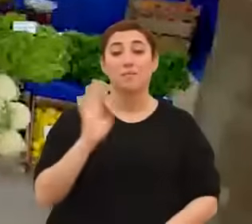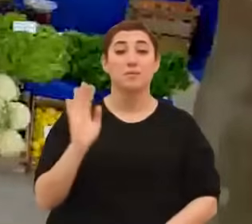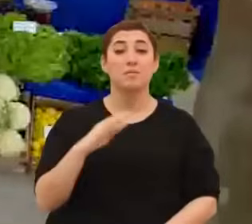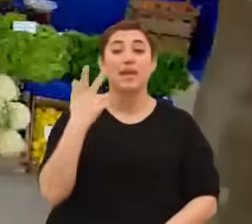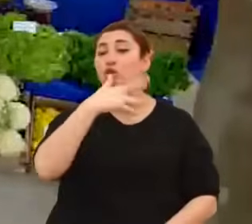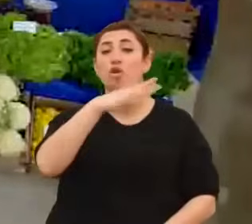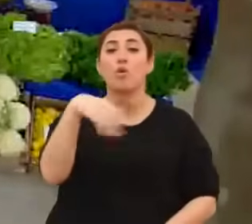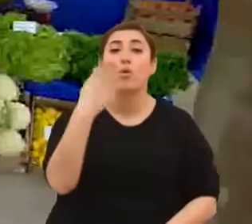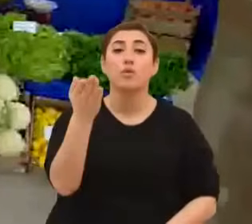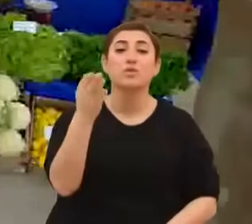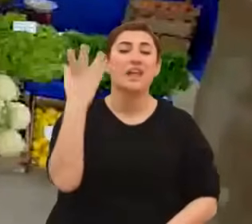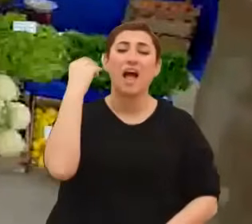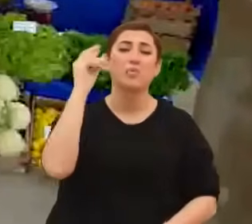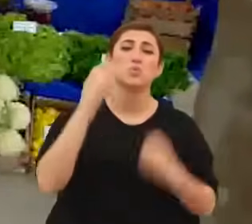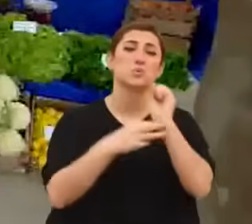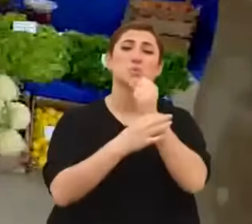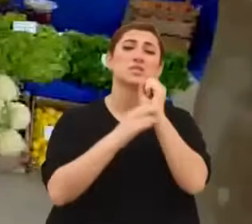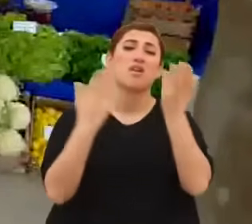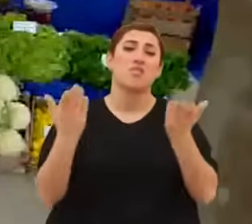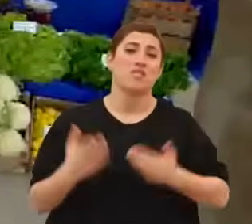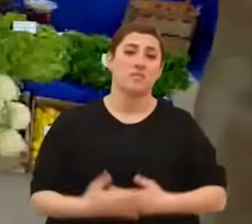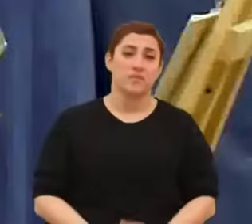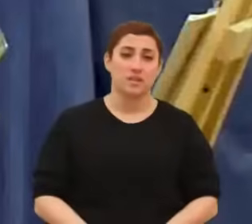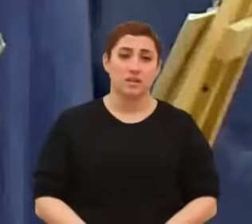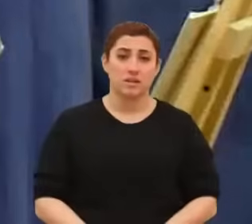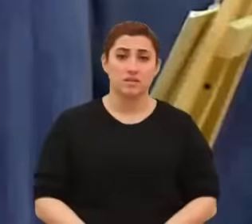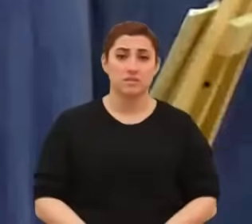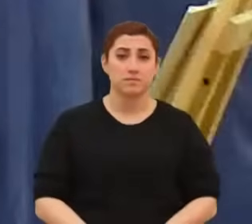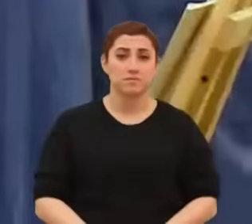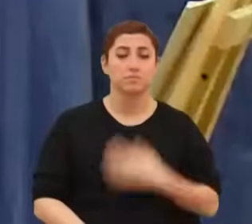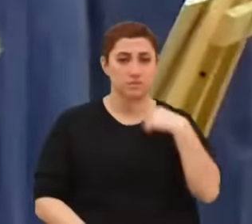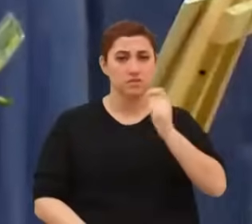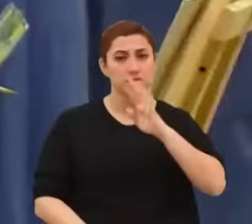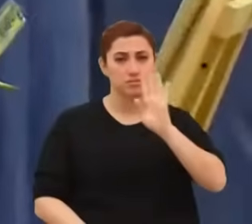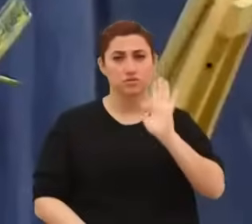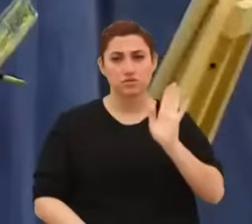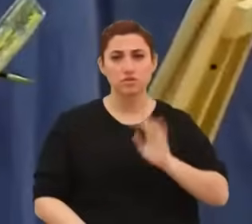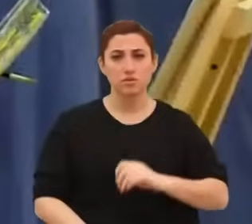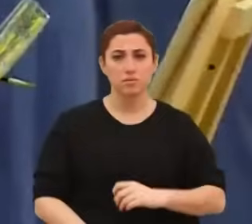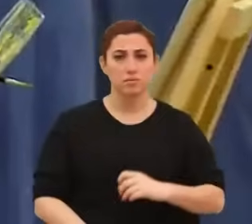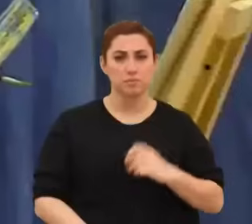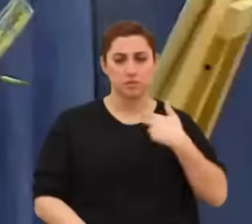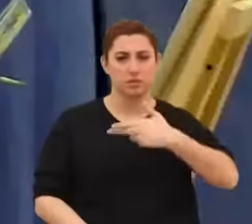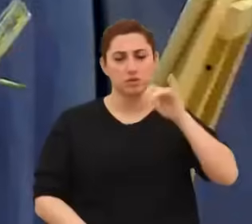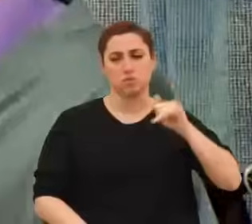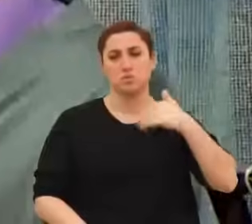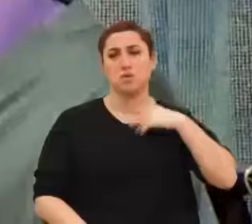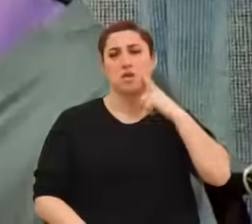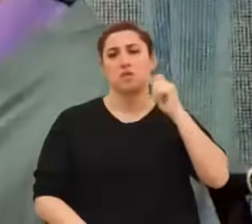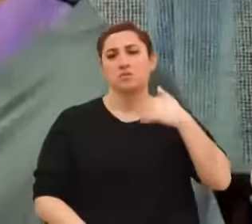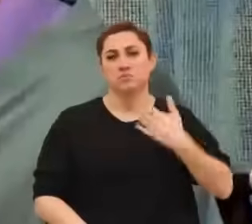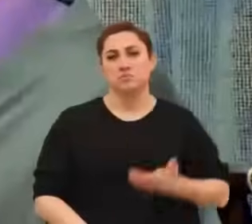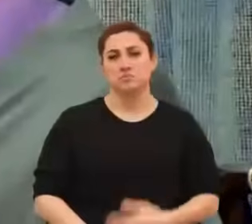haydi. Ne gülüyoruz? Ne anlarsın siz sanatta? Ben şey yapacağım onu ya. Fikansı gibi adamım ben. O